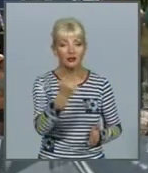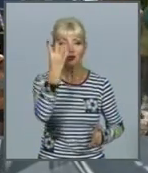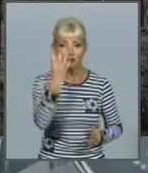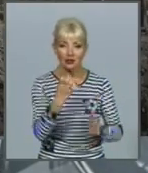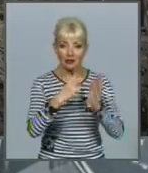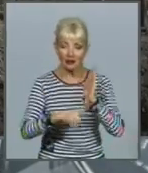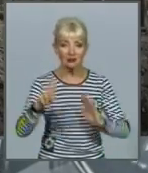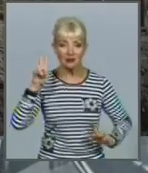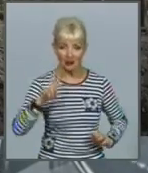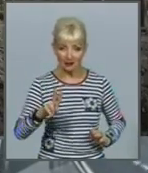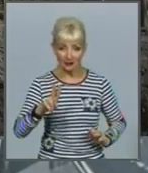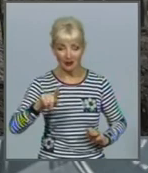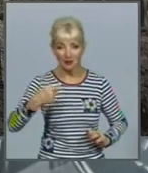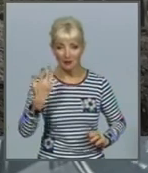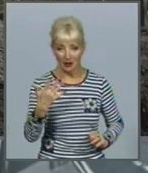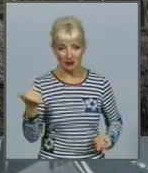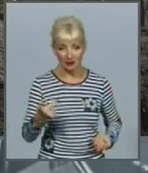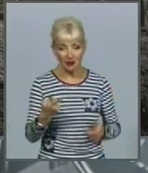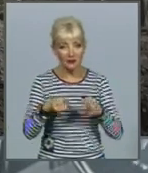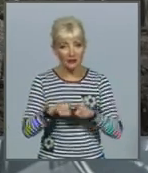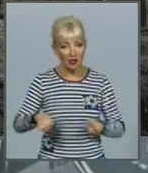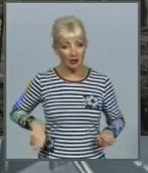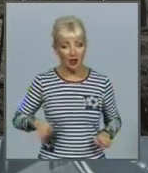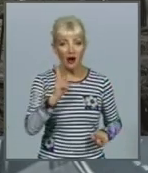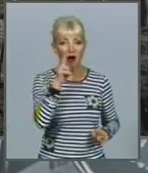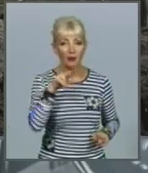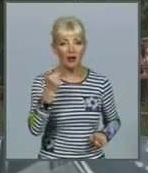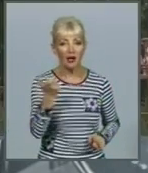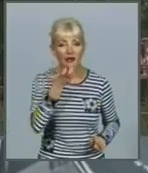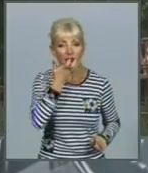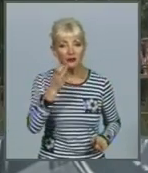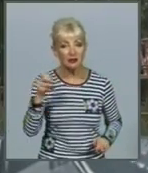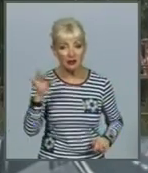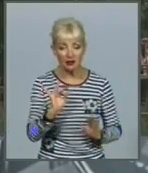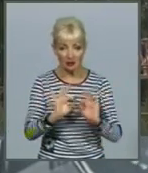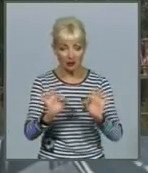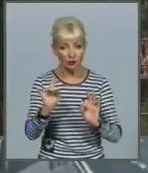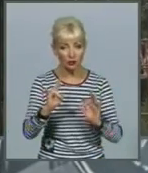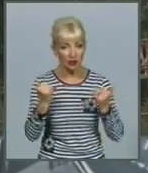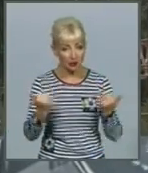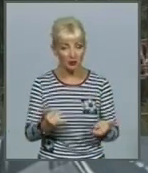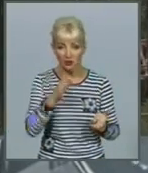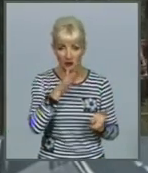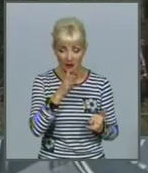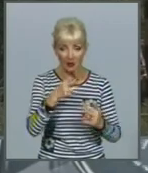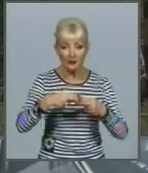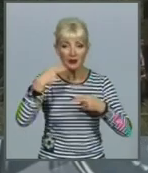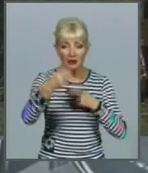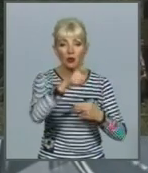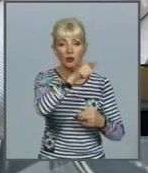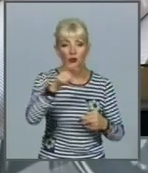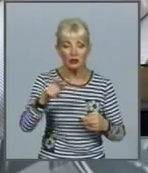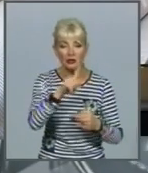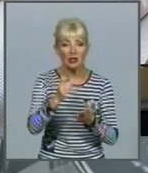1472,5 гривны. Також директор КП «Харківські теплові мережі» повідомив, що на теперішній час заборгованість населення за послуги опалення